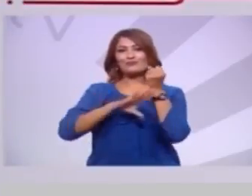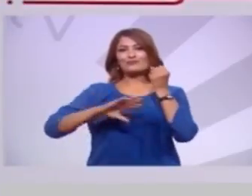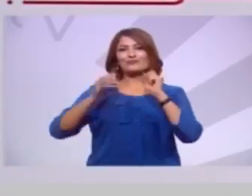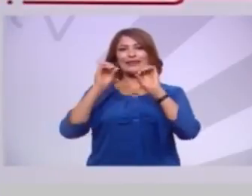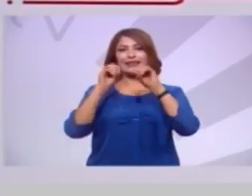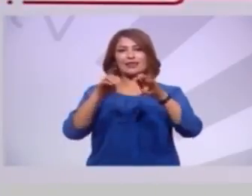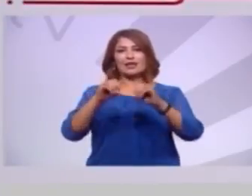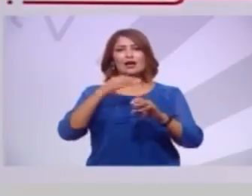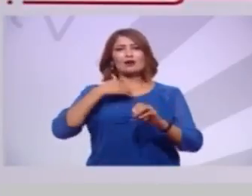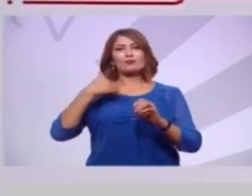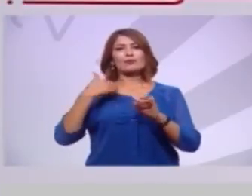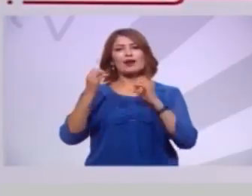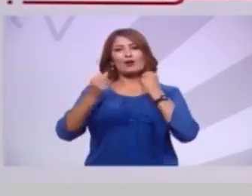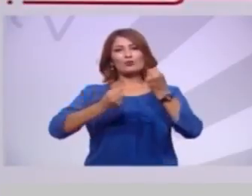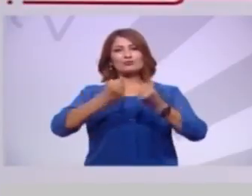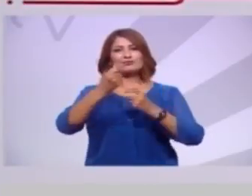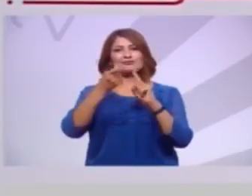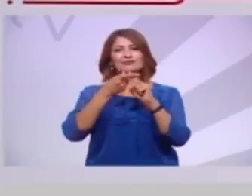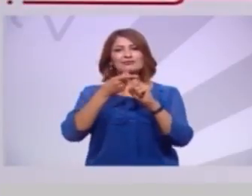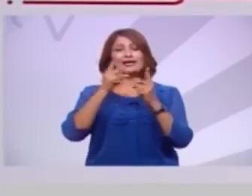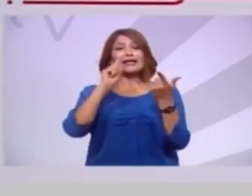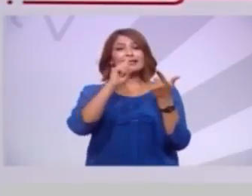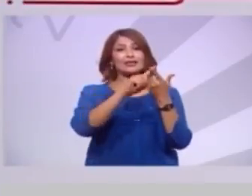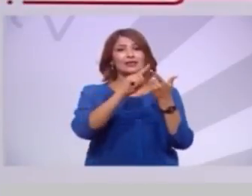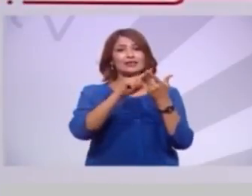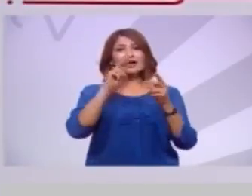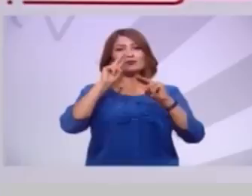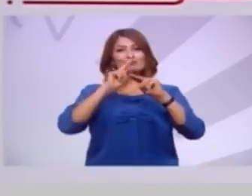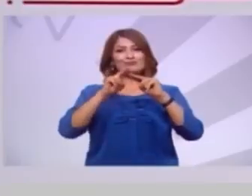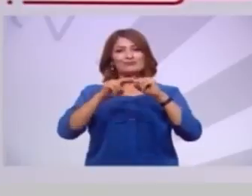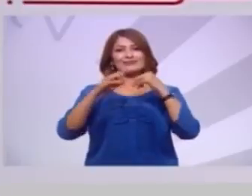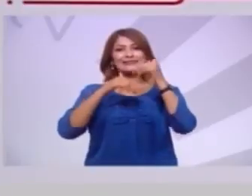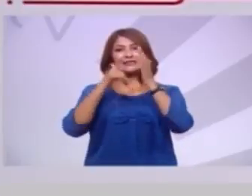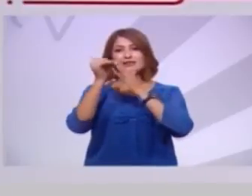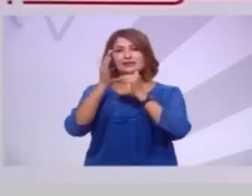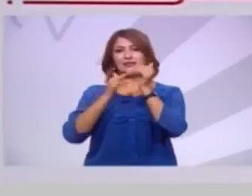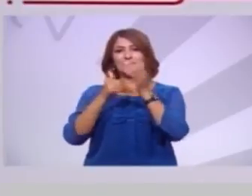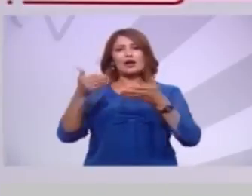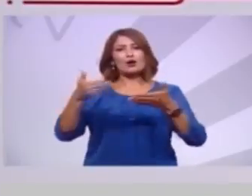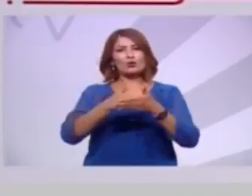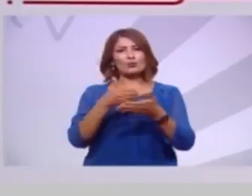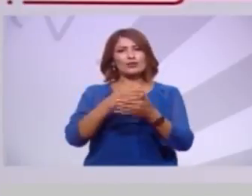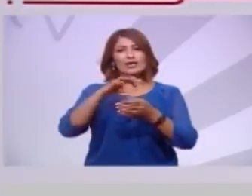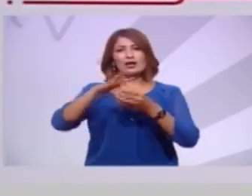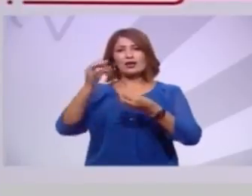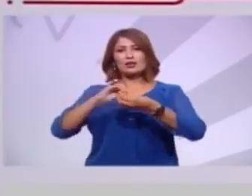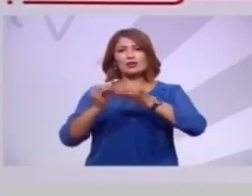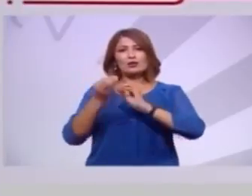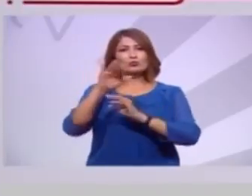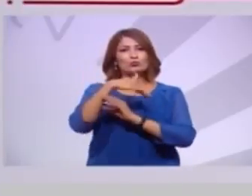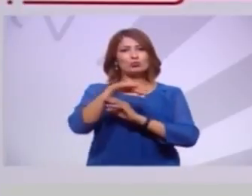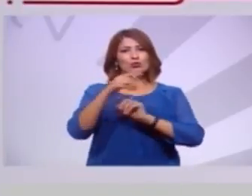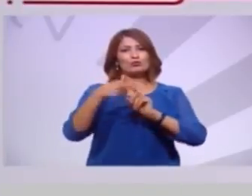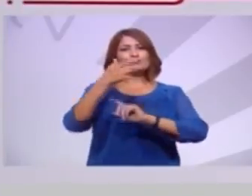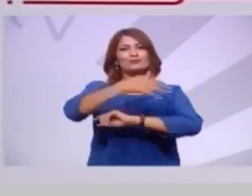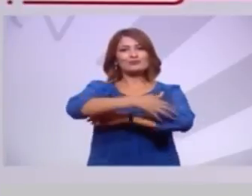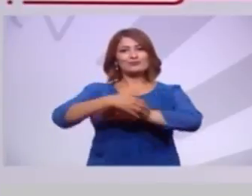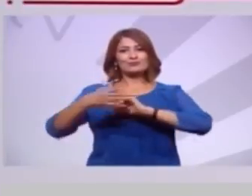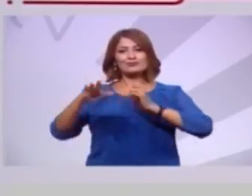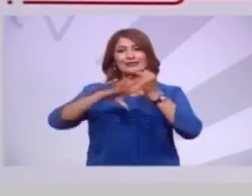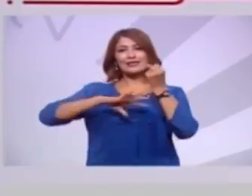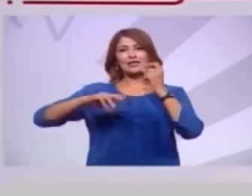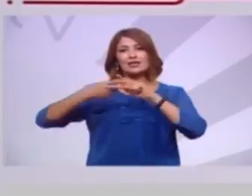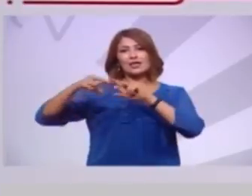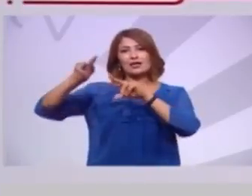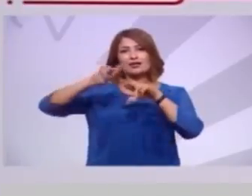والتعليم والصحه والنقل ثانيا تحسين البنيه التحتيه ودفع الاقتصاد وخلق مواطن شغل ثالثا اعاده هيكله المؤسسات العموميه